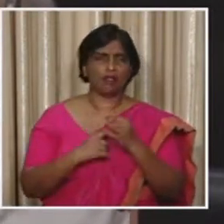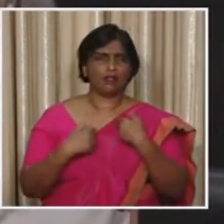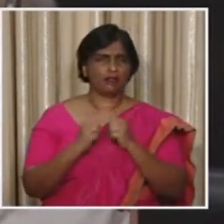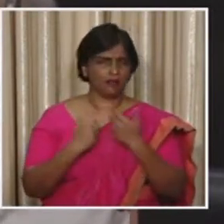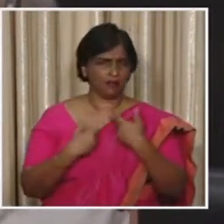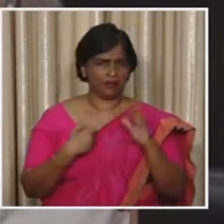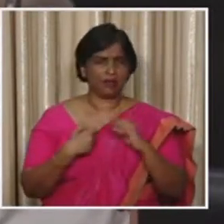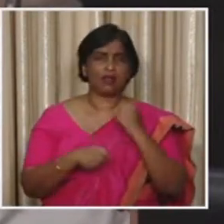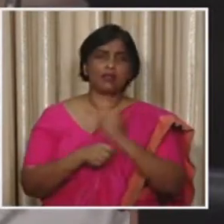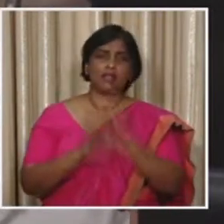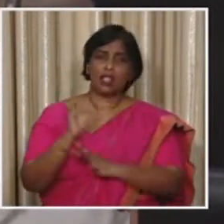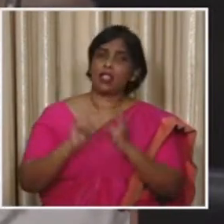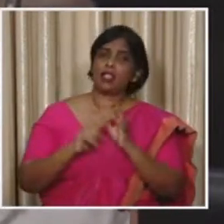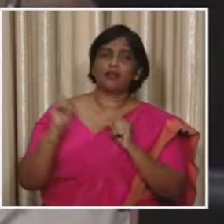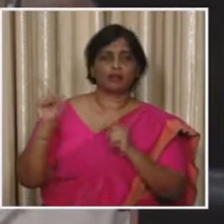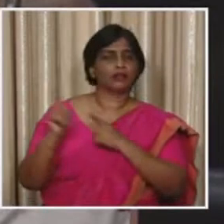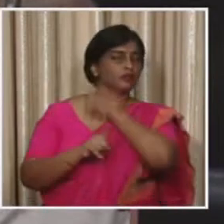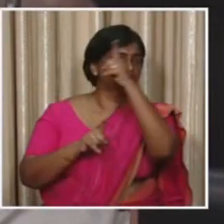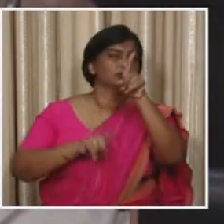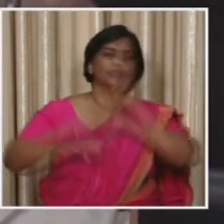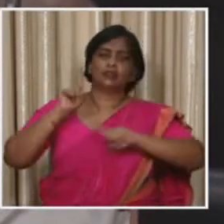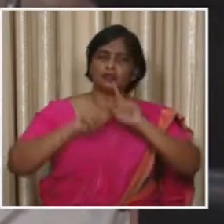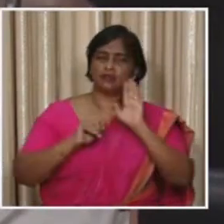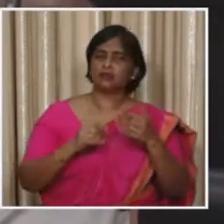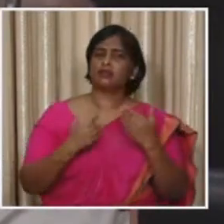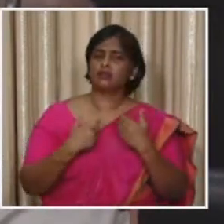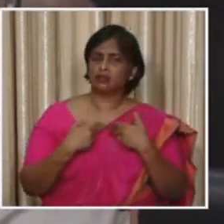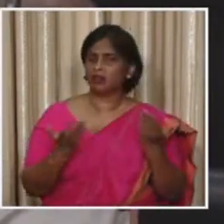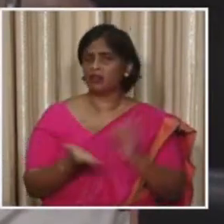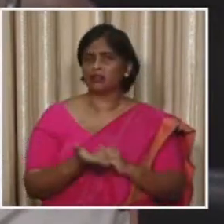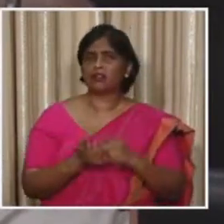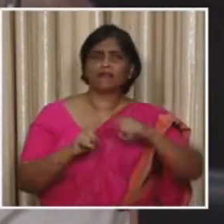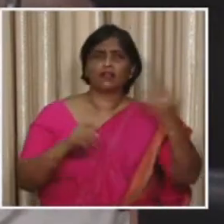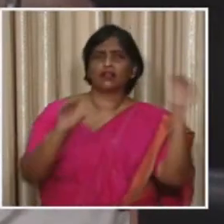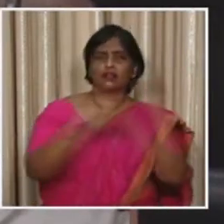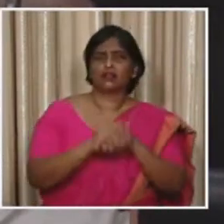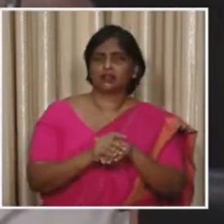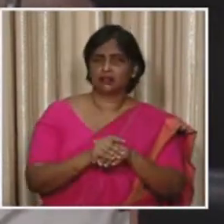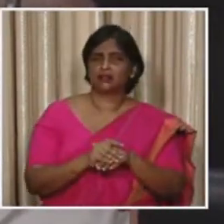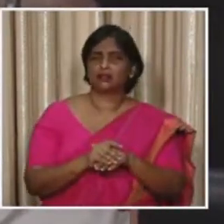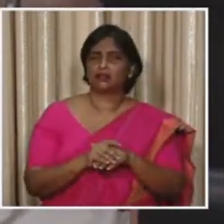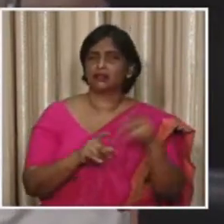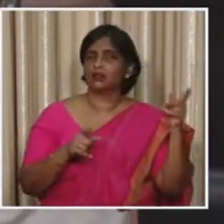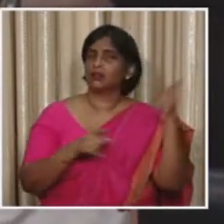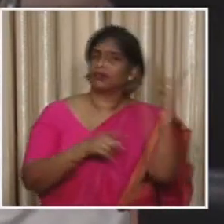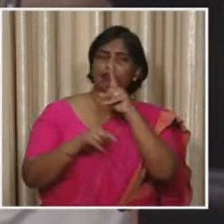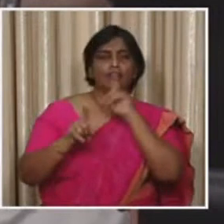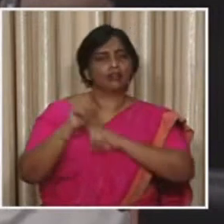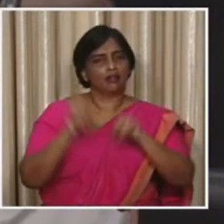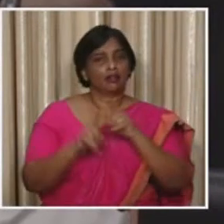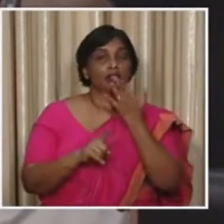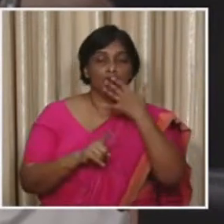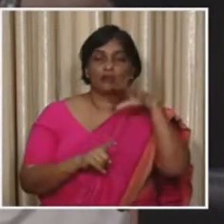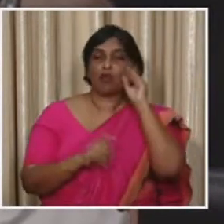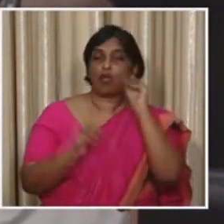නැහැ. අපේ රාජ්‍ය ඇමතිවරු ගිහින් කතා කරලා කරා. ඉතින් තව මොනවටද මම වෙන අය වන්නේ? තමුන් ආශ්‍රය තුමයි කතා කරලා ටිකක් ඉගෙන